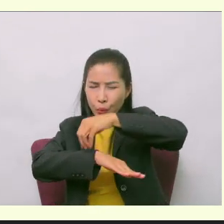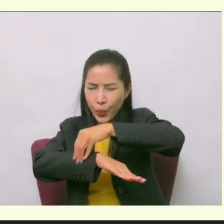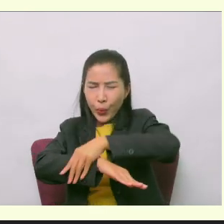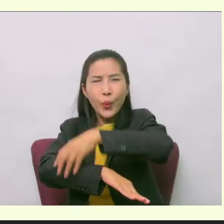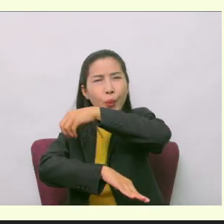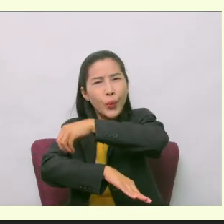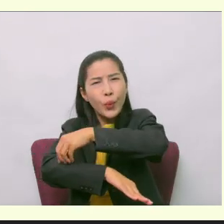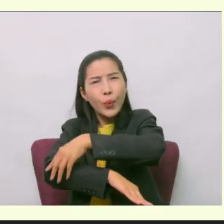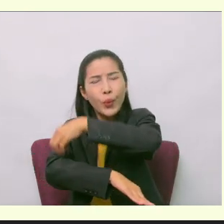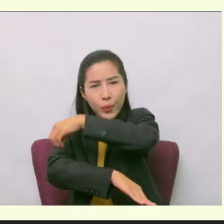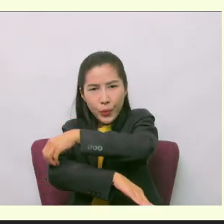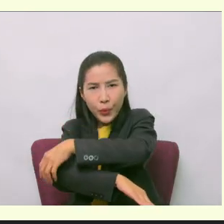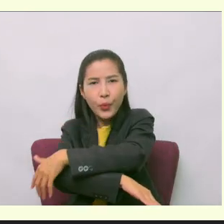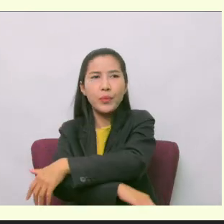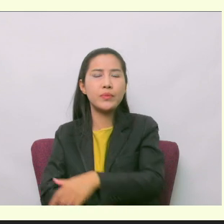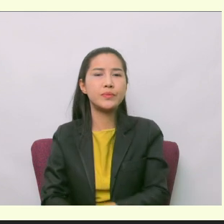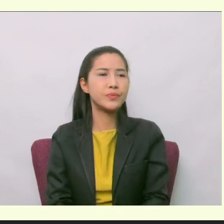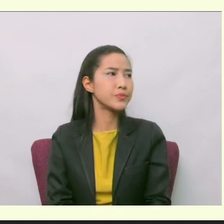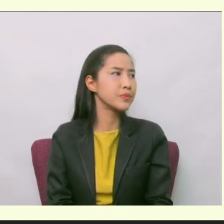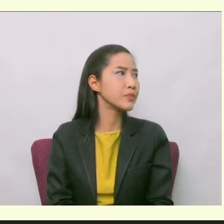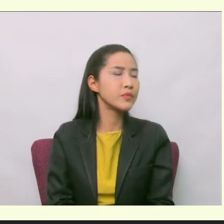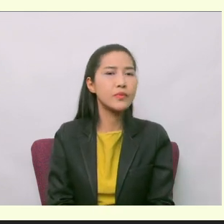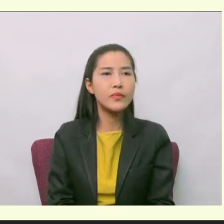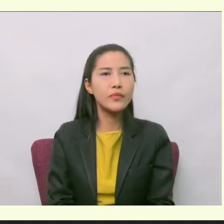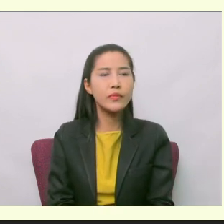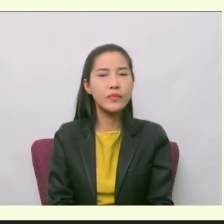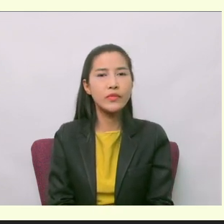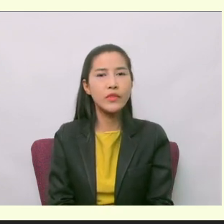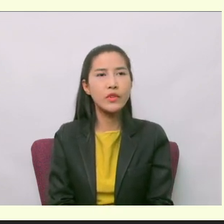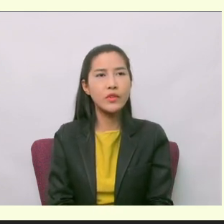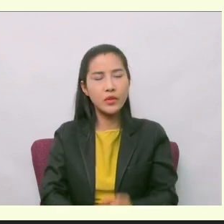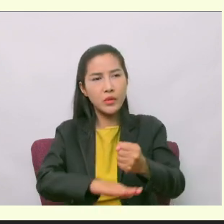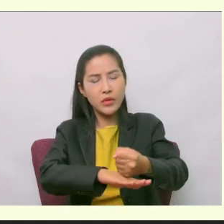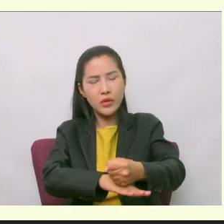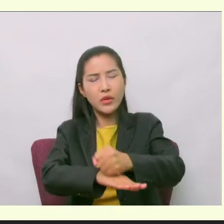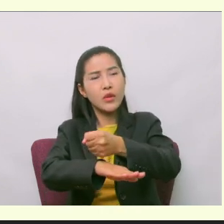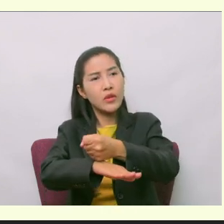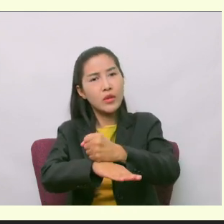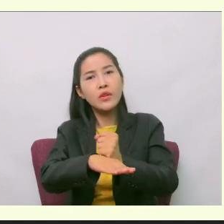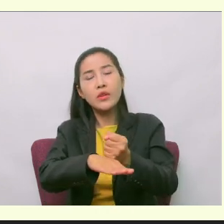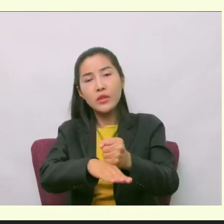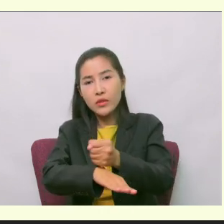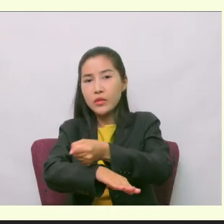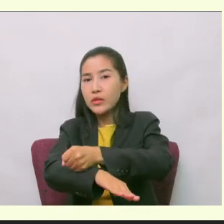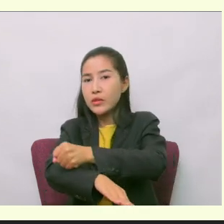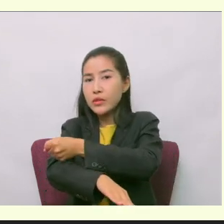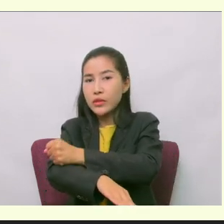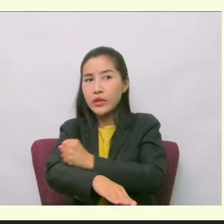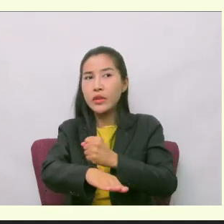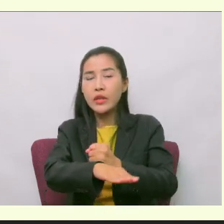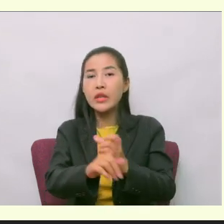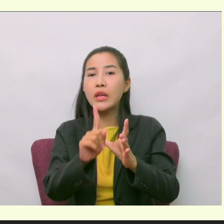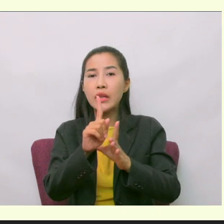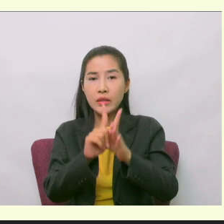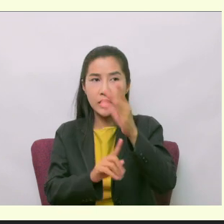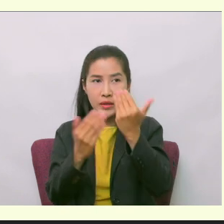ข้อนะคะทีละน้อยเพราะนั้นเนี่ยในเรื่องของความถี่พูดถึงอีกในเรื่องของความถี่ก็คือว่าในสัปดาห์นึงเนี่ยค่ะเราจะส